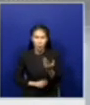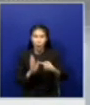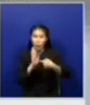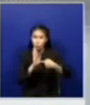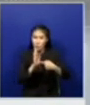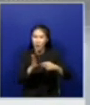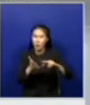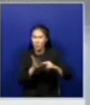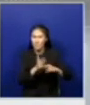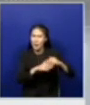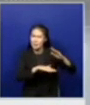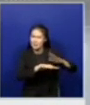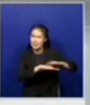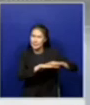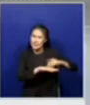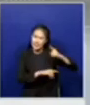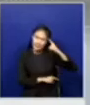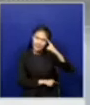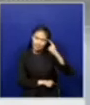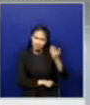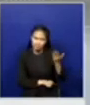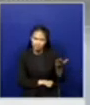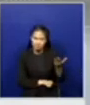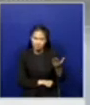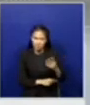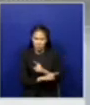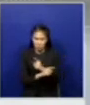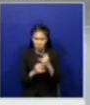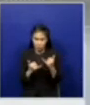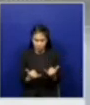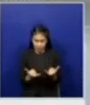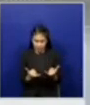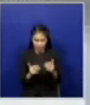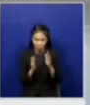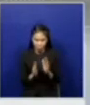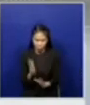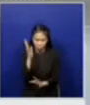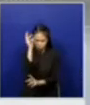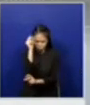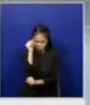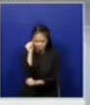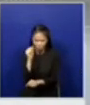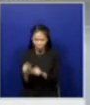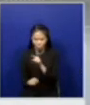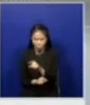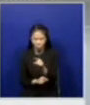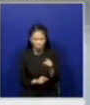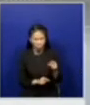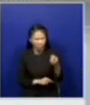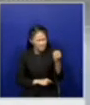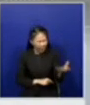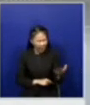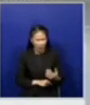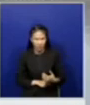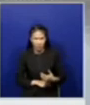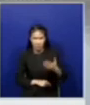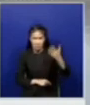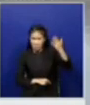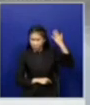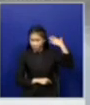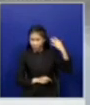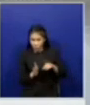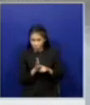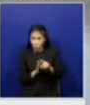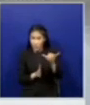นที่ตั้งไว้ก่อนว่าปัจจุบันคนจนเต็มบ้านเต็มเมืองก่อนโควิดมาภาย